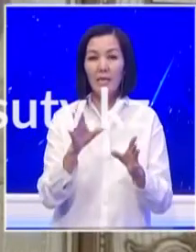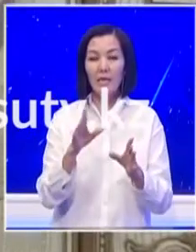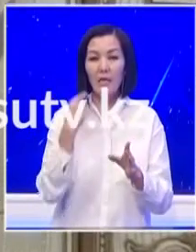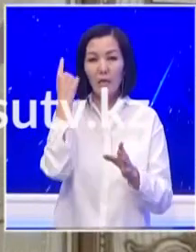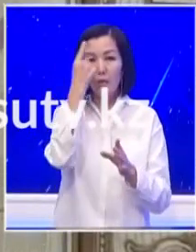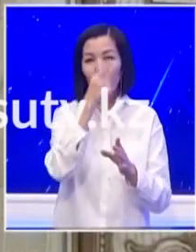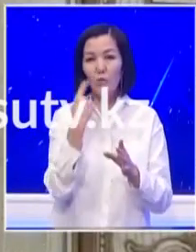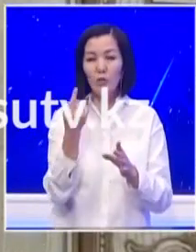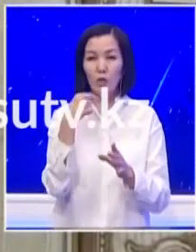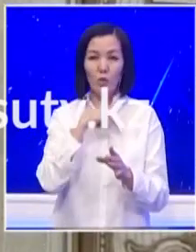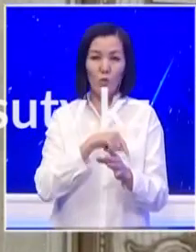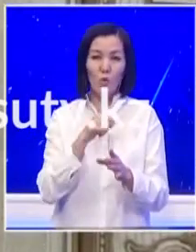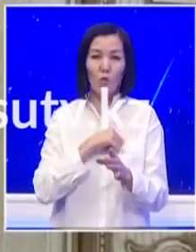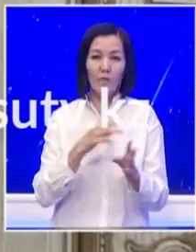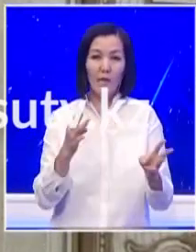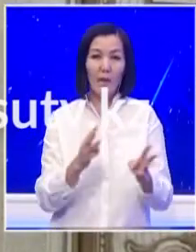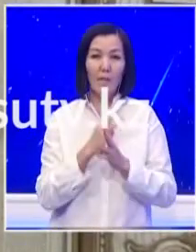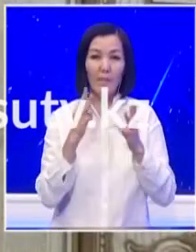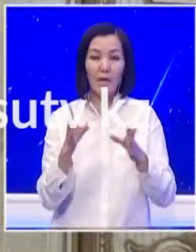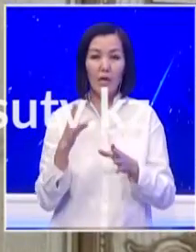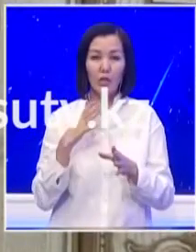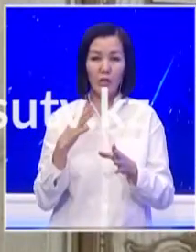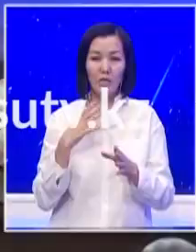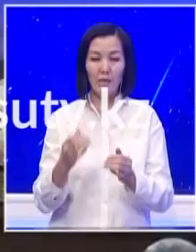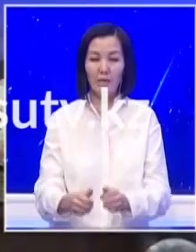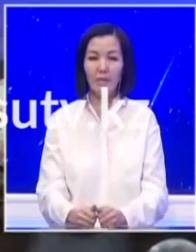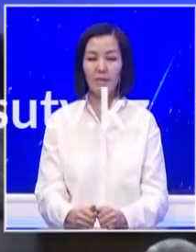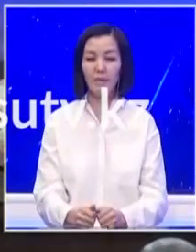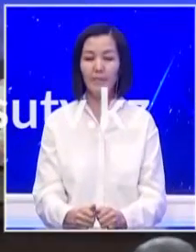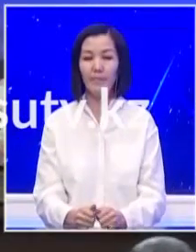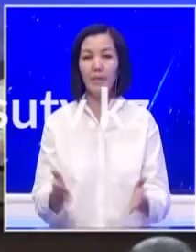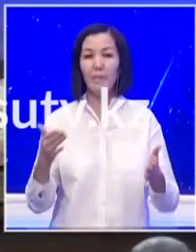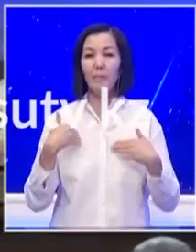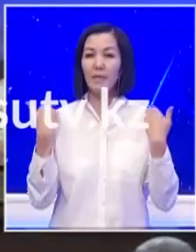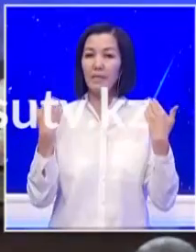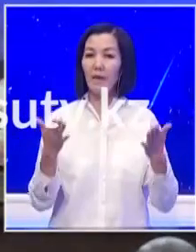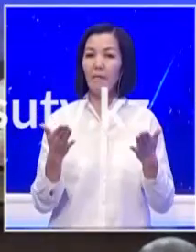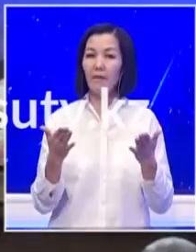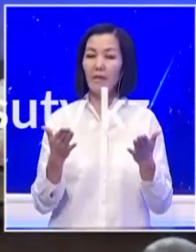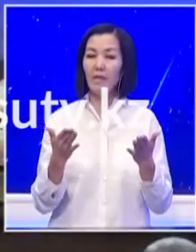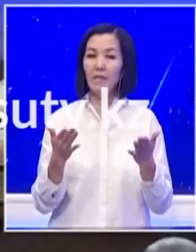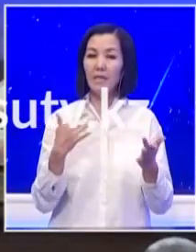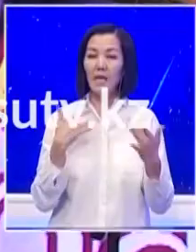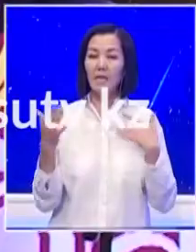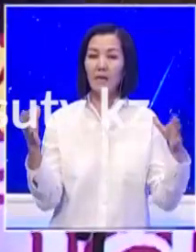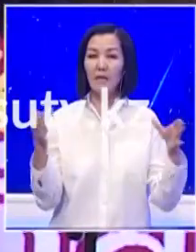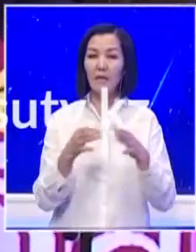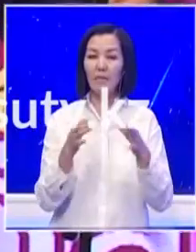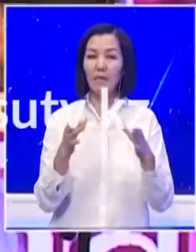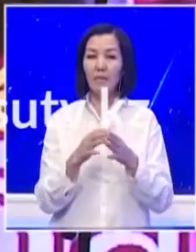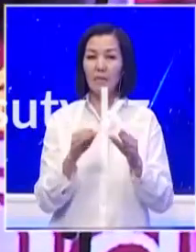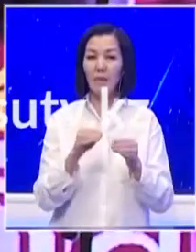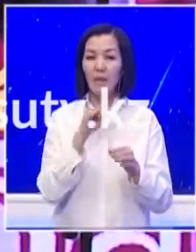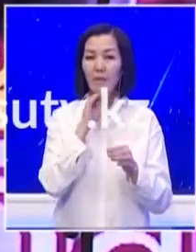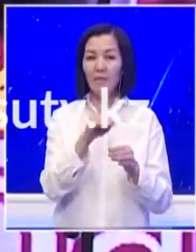духовного обогащения. Поздравляю всех еще раз. Поздравил работников Талдыкурганского театра имени Бекен-Римовой с